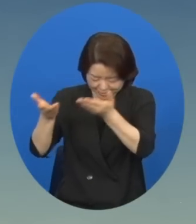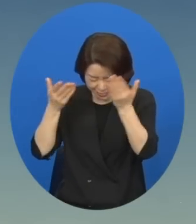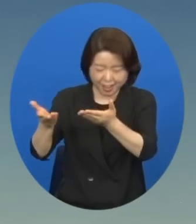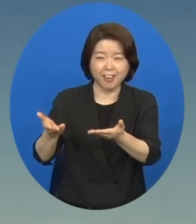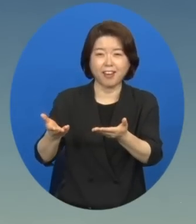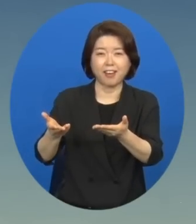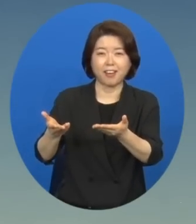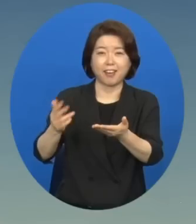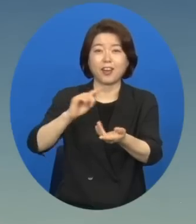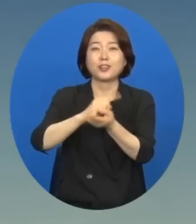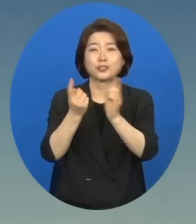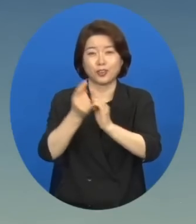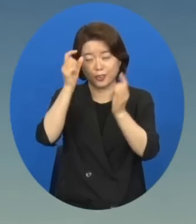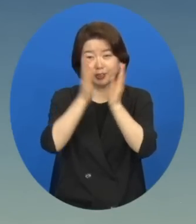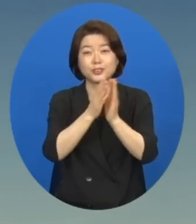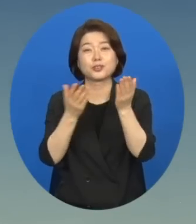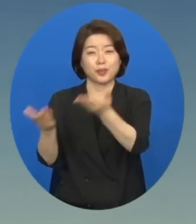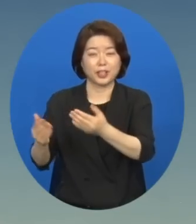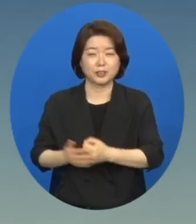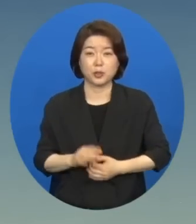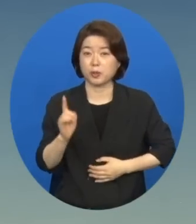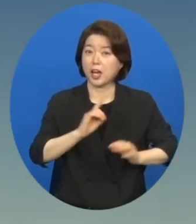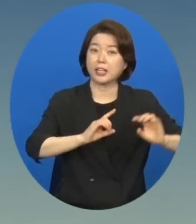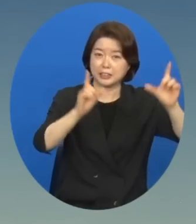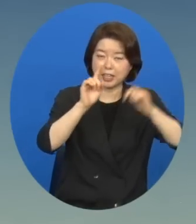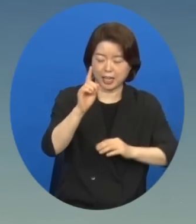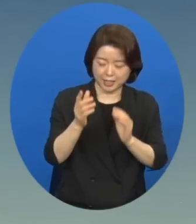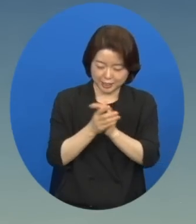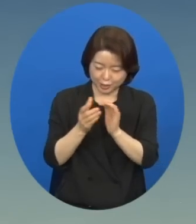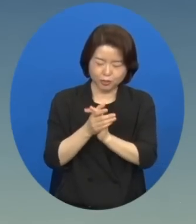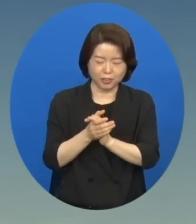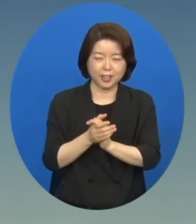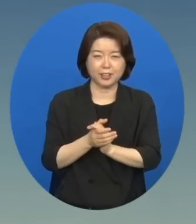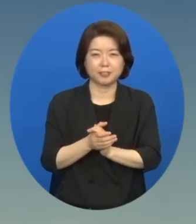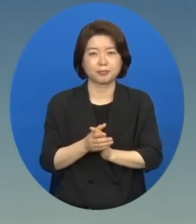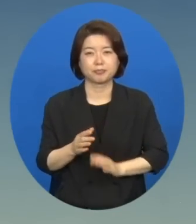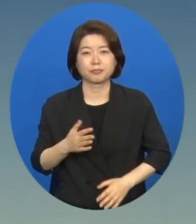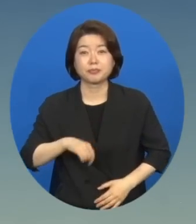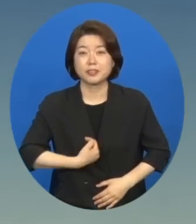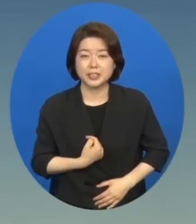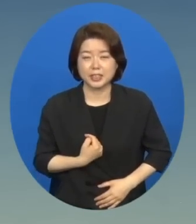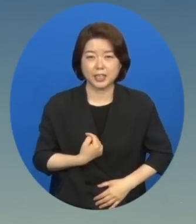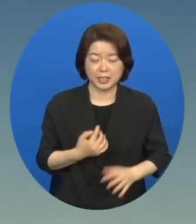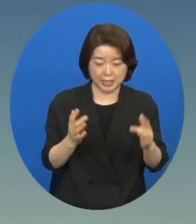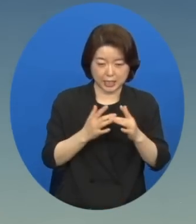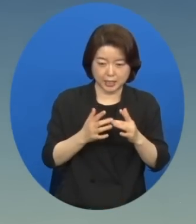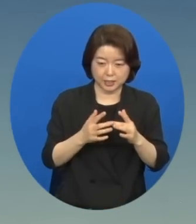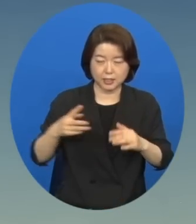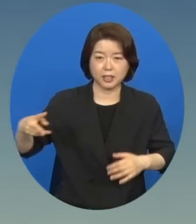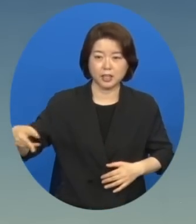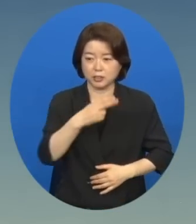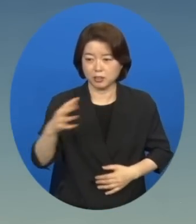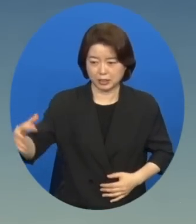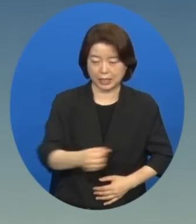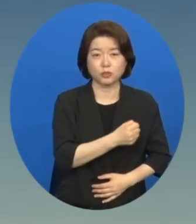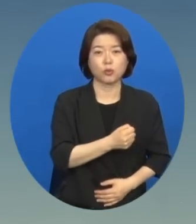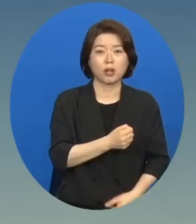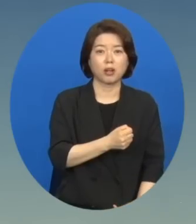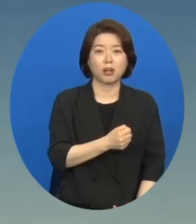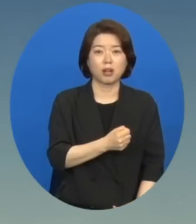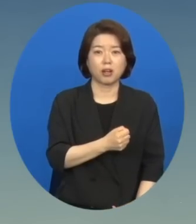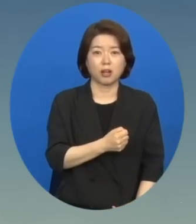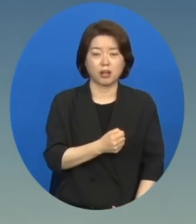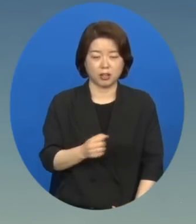주고. 그러면 어느 한 날은 또 어떤 한 친구가 자기의 인터넷 선을 끊어서 왔어요.